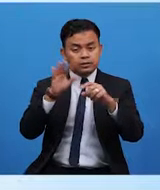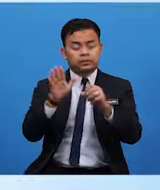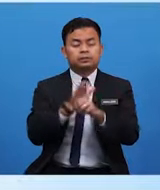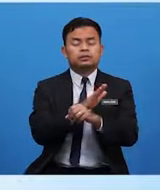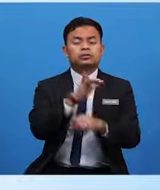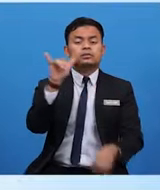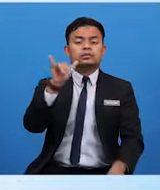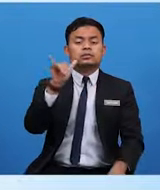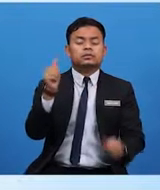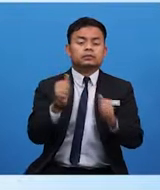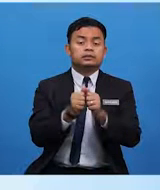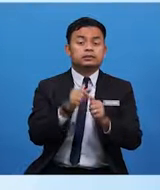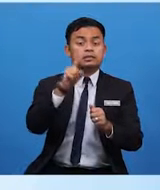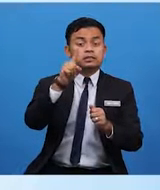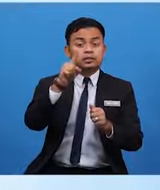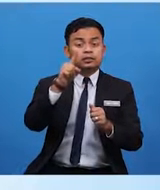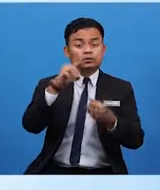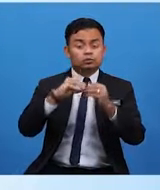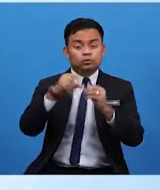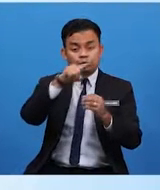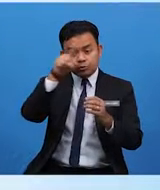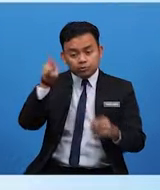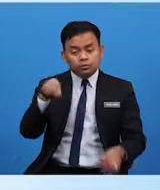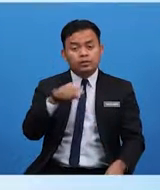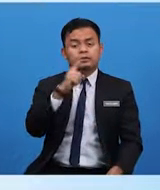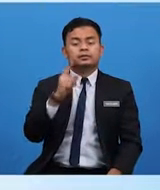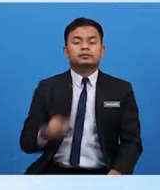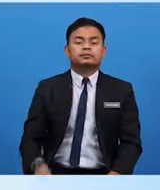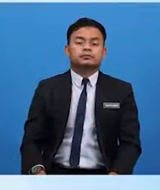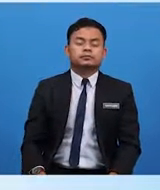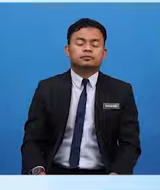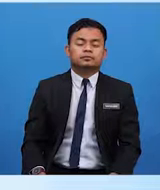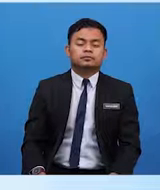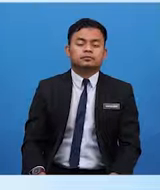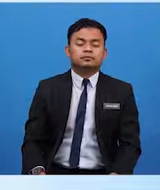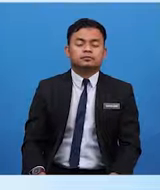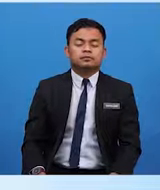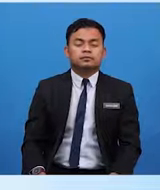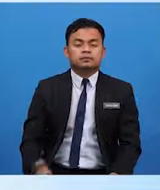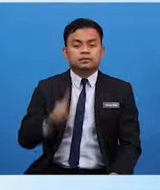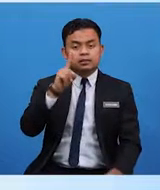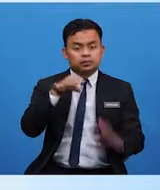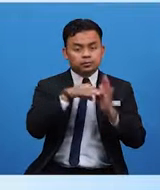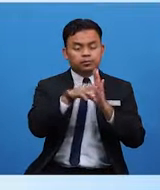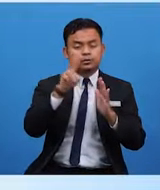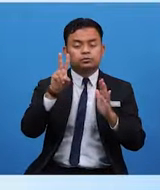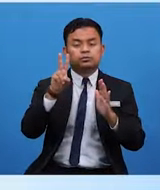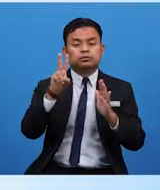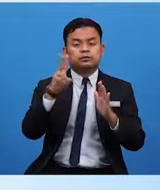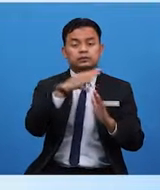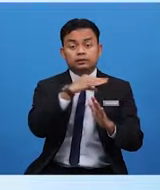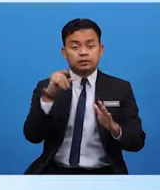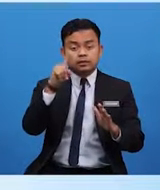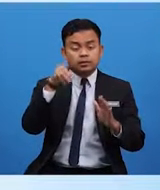seperti dipaparkan flight1 peudua dan satu peduli sama dengan